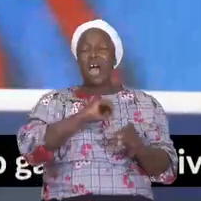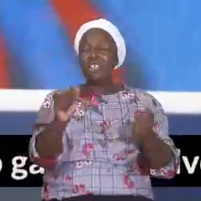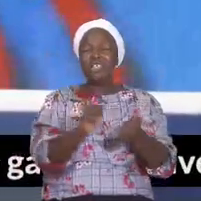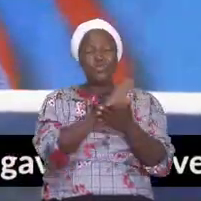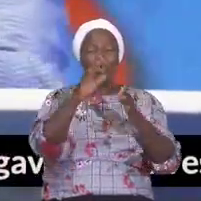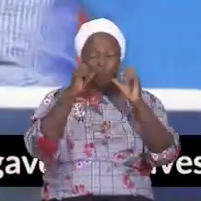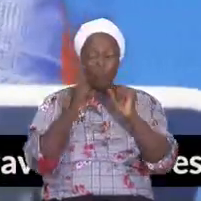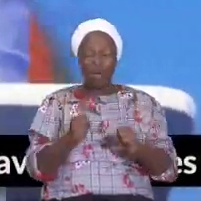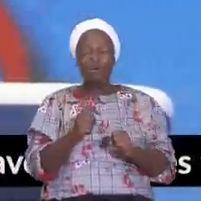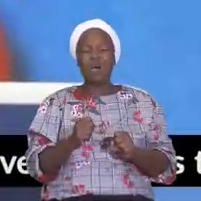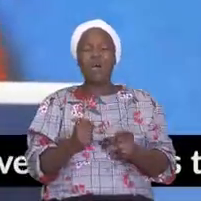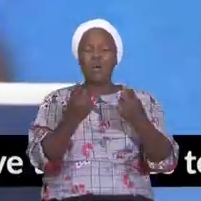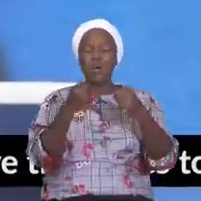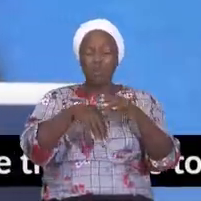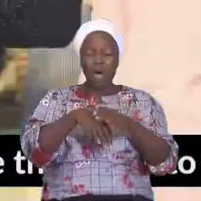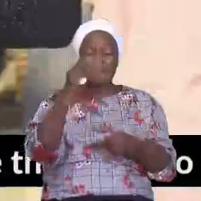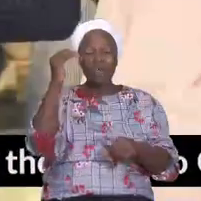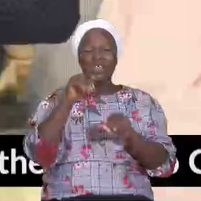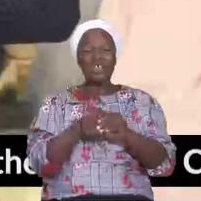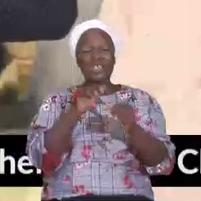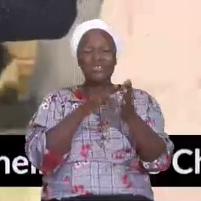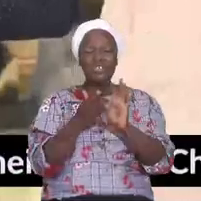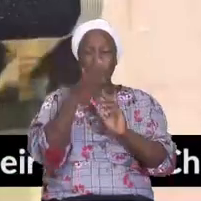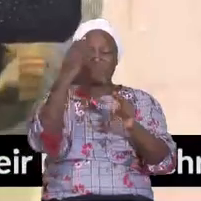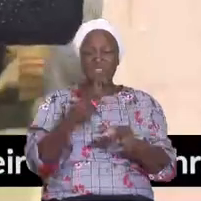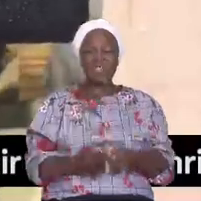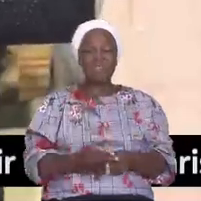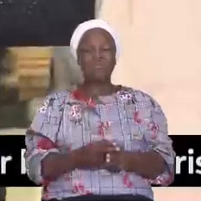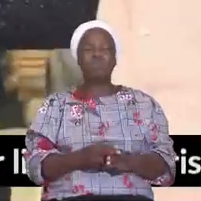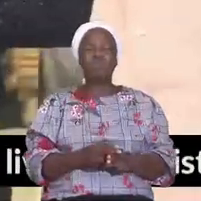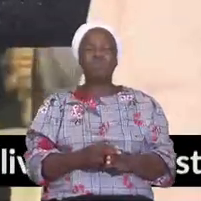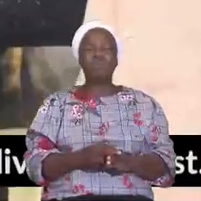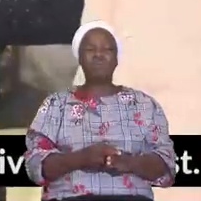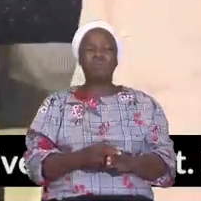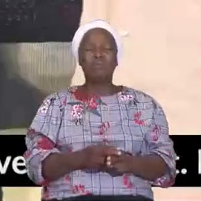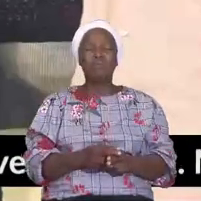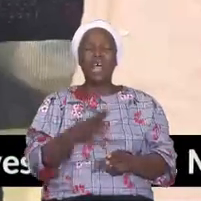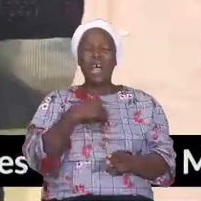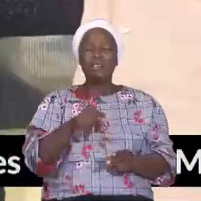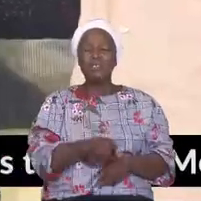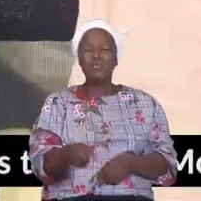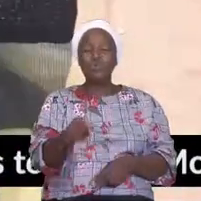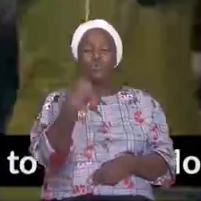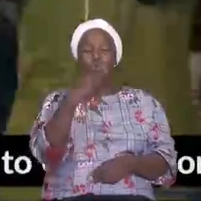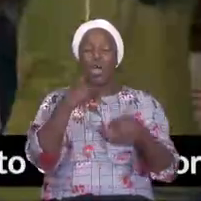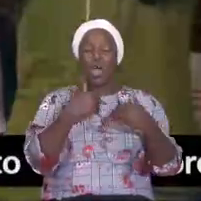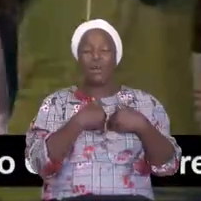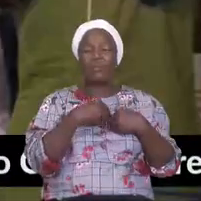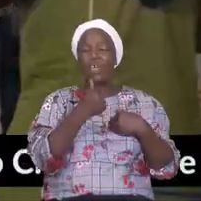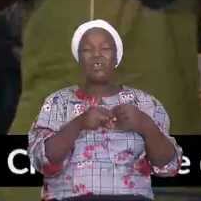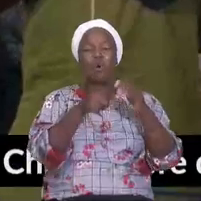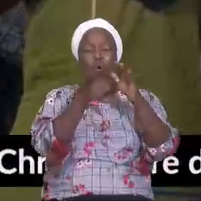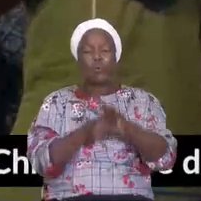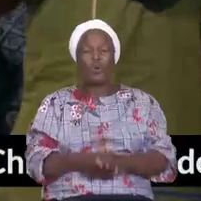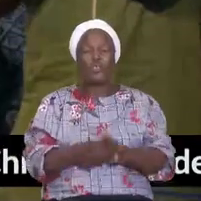domination et autorité, je détruis votre puissance. Je détruis votre puissance. Sortez au nom de Jésus.